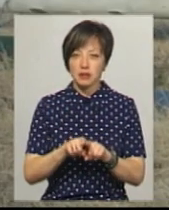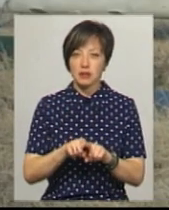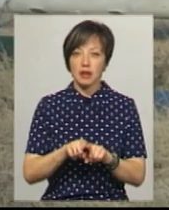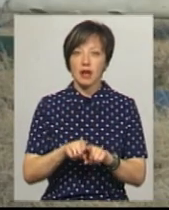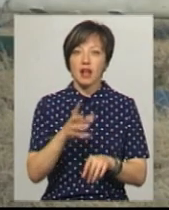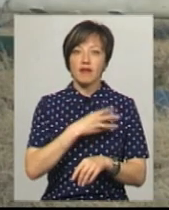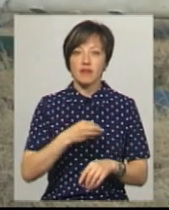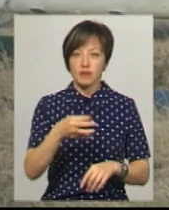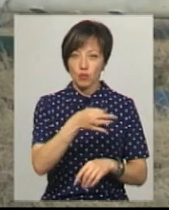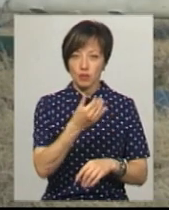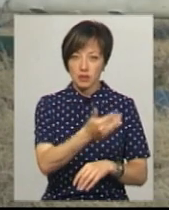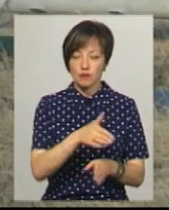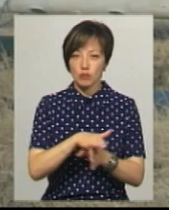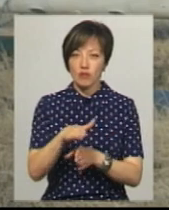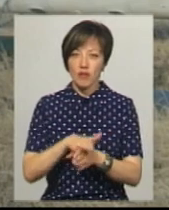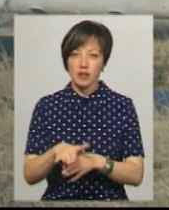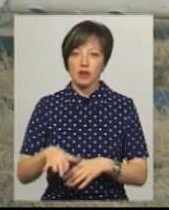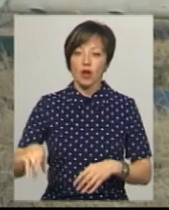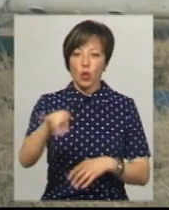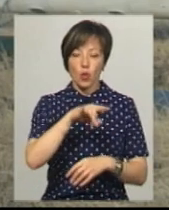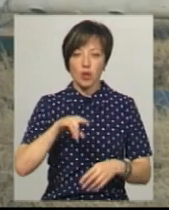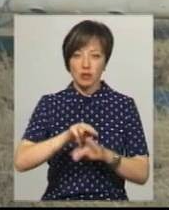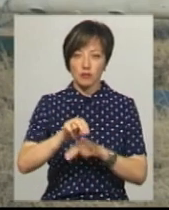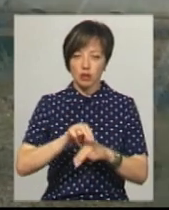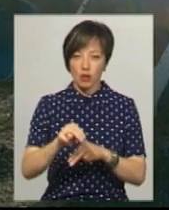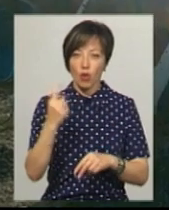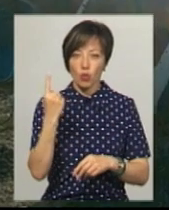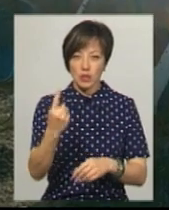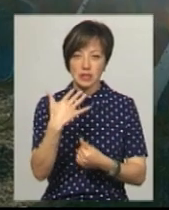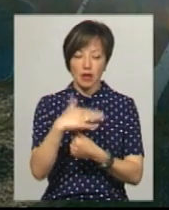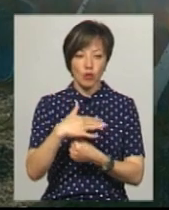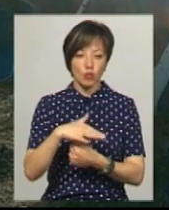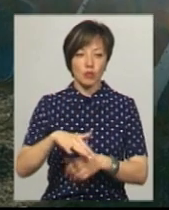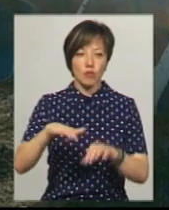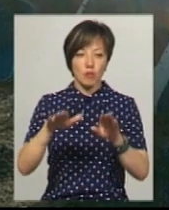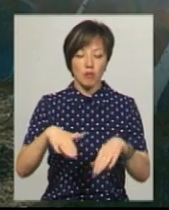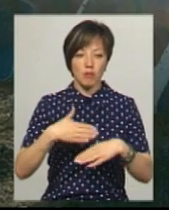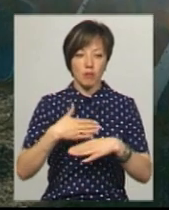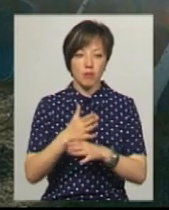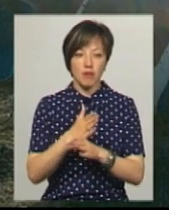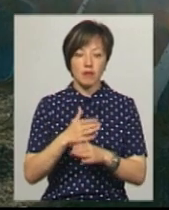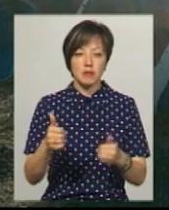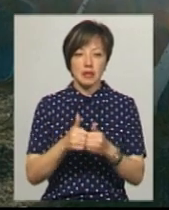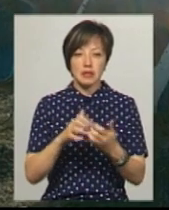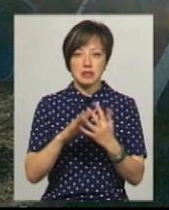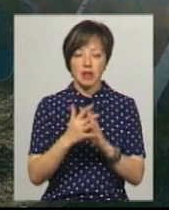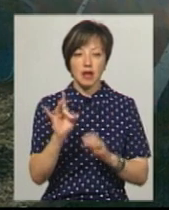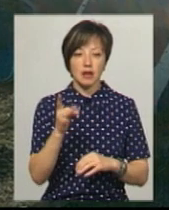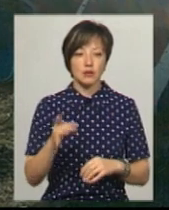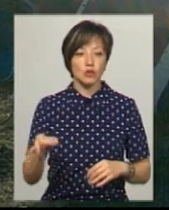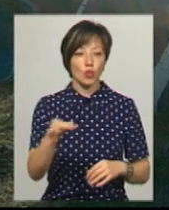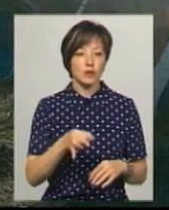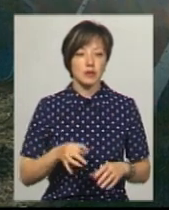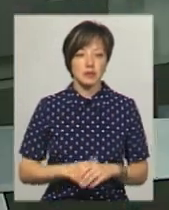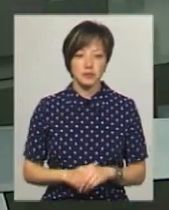дислокується на Львівщині, відбуваються льотні навчання. Під час польоту один із гелікоптерів впав поблизу села Сестрятин Рівненської